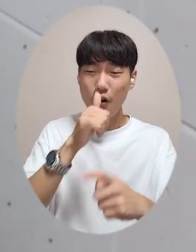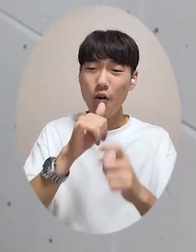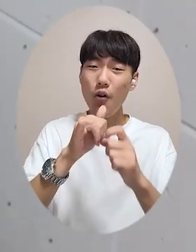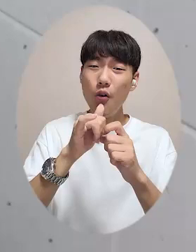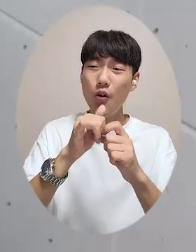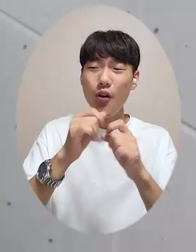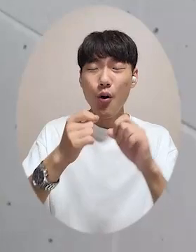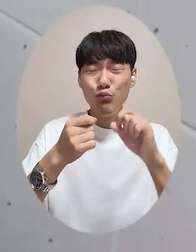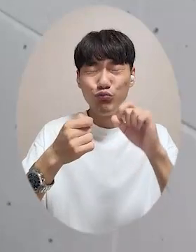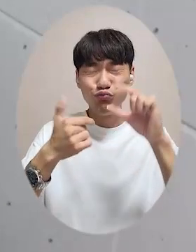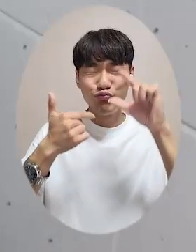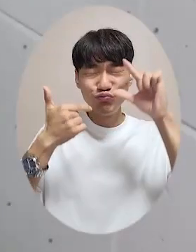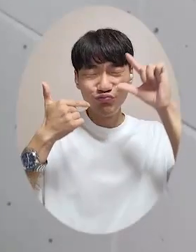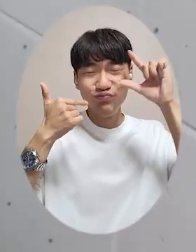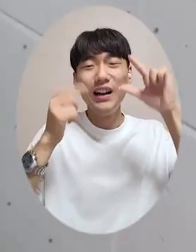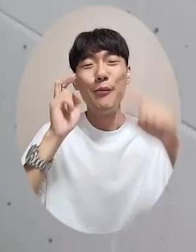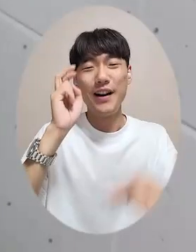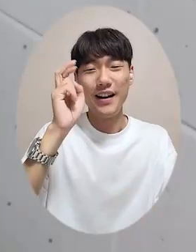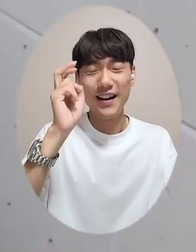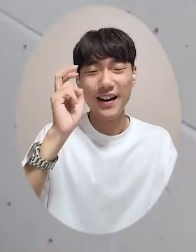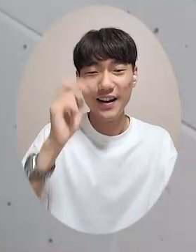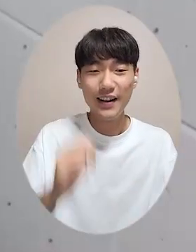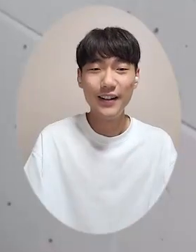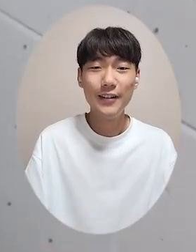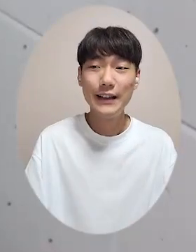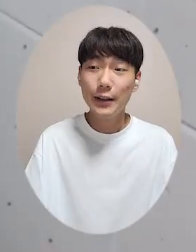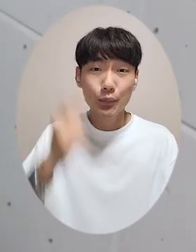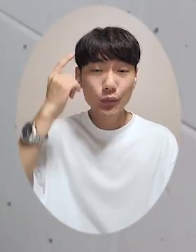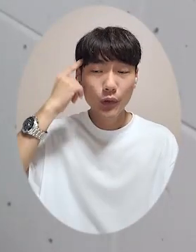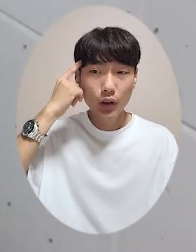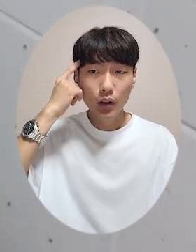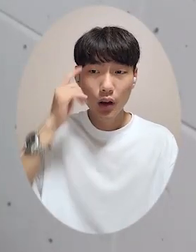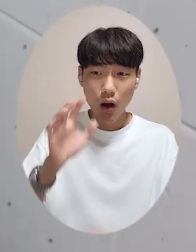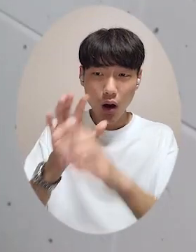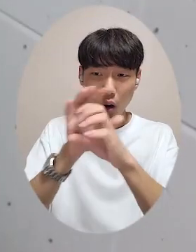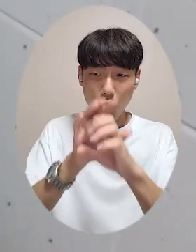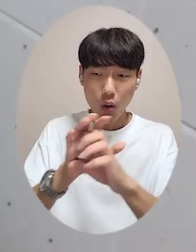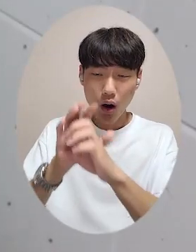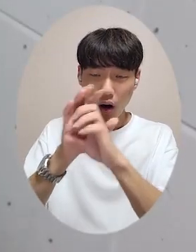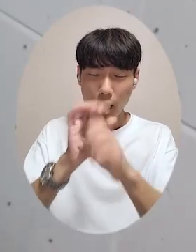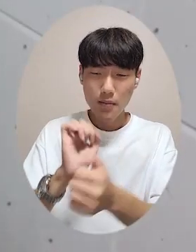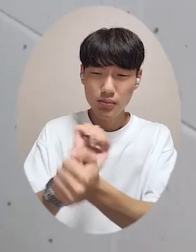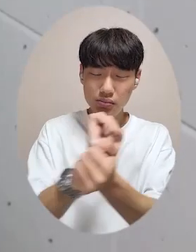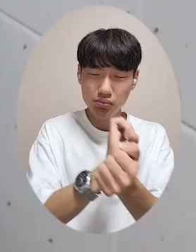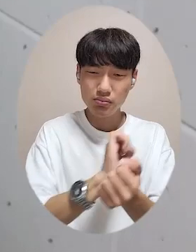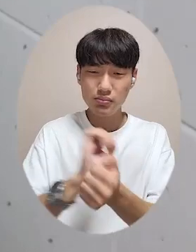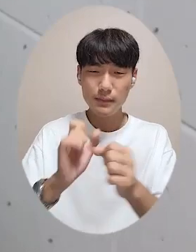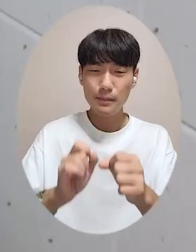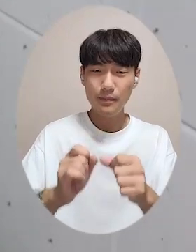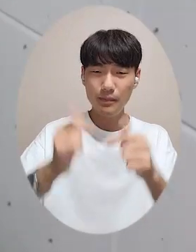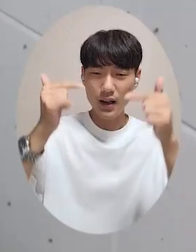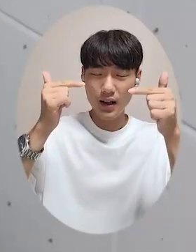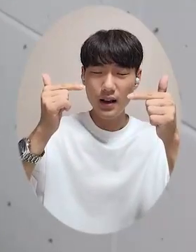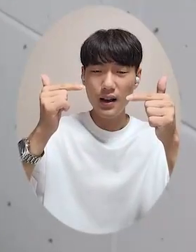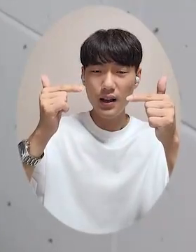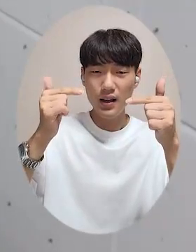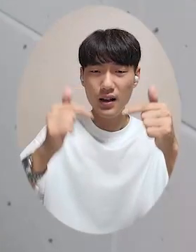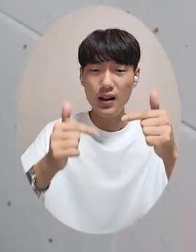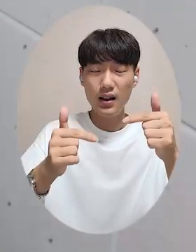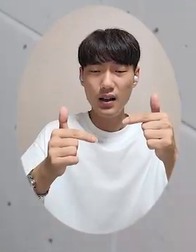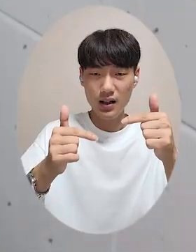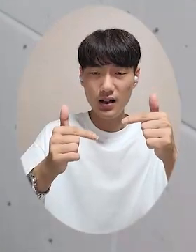생각이 들어요. 네, 진짜요? 왜냐하면 일단은 이제 코로나19가 너무 확진도 많이